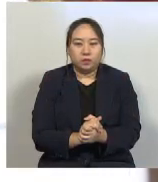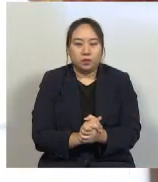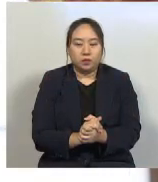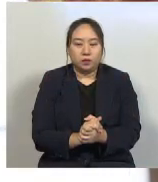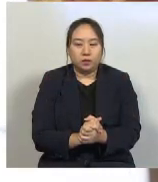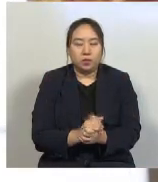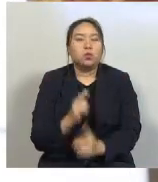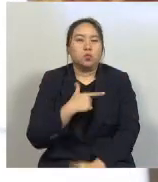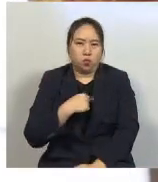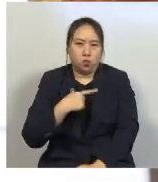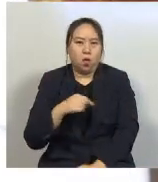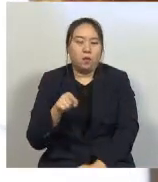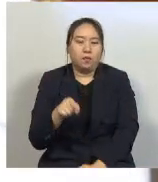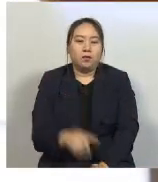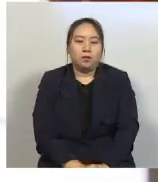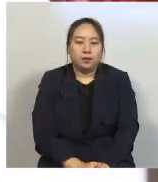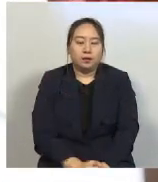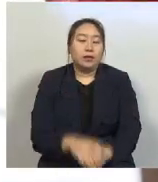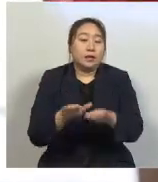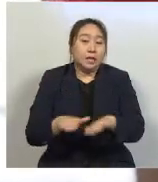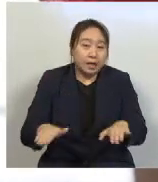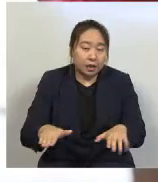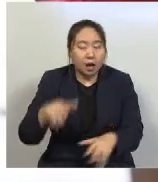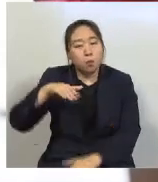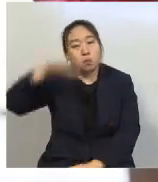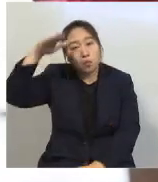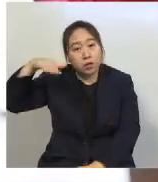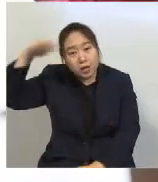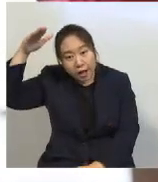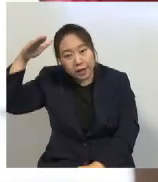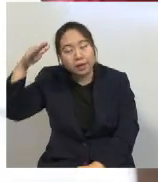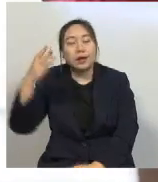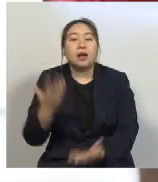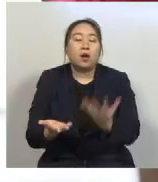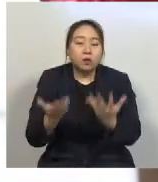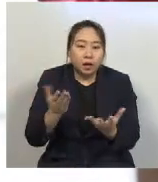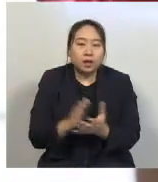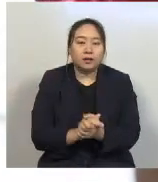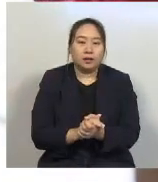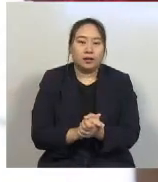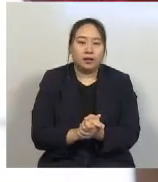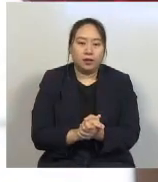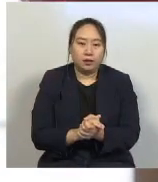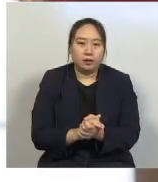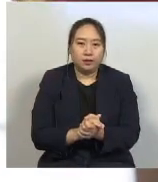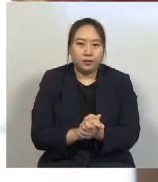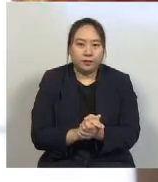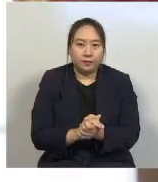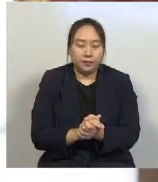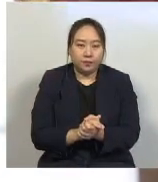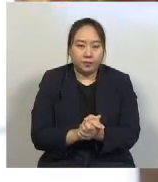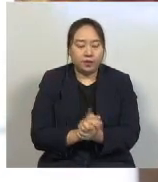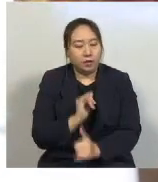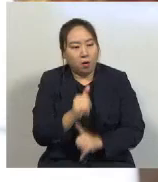ลุงชอบตรงนั้นเด็กก็ดีผู้ใหญ่ก็ดีคนไปก็ดีคนใกล้ก็ดีมาแล้วโอ้โหวัด